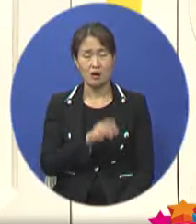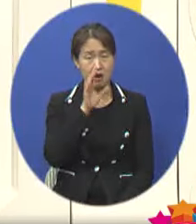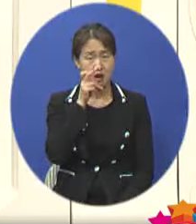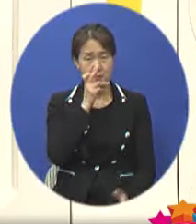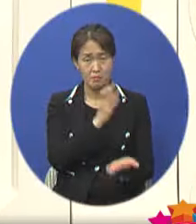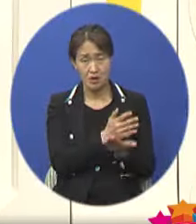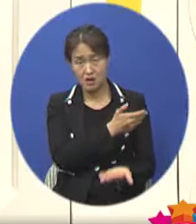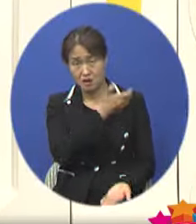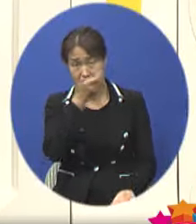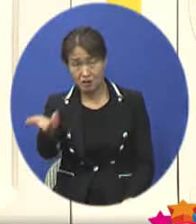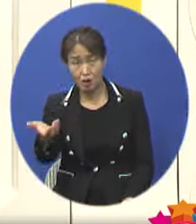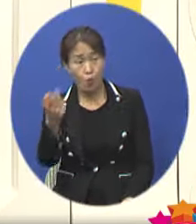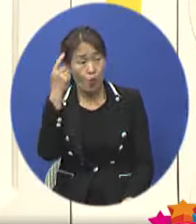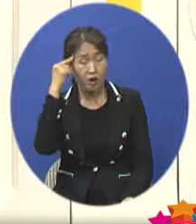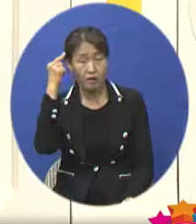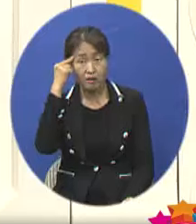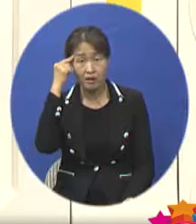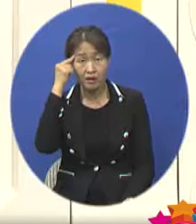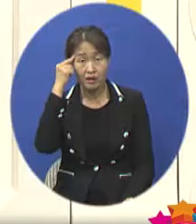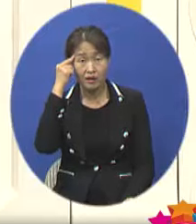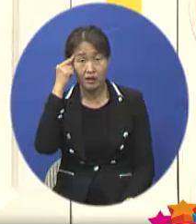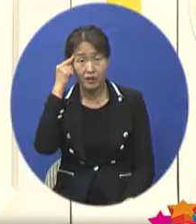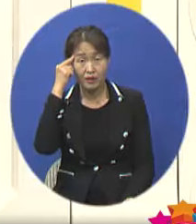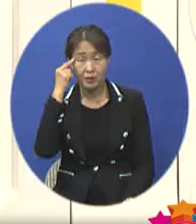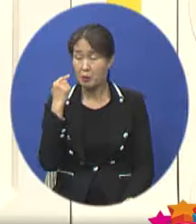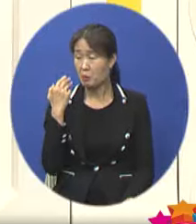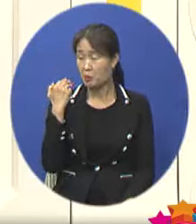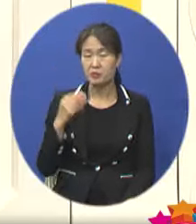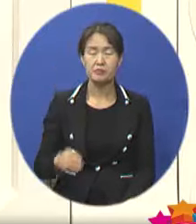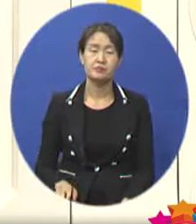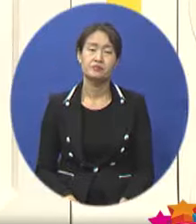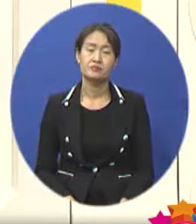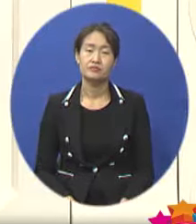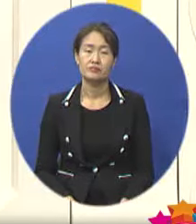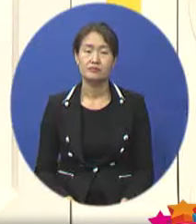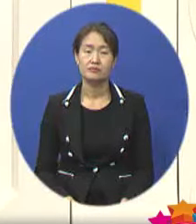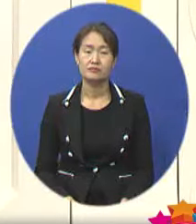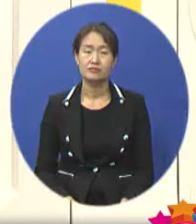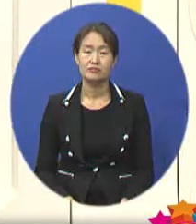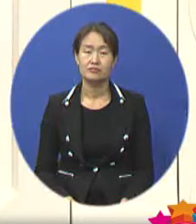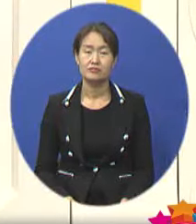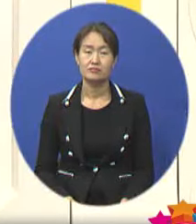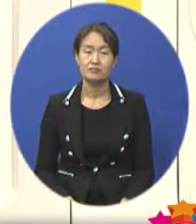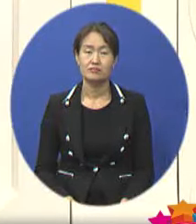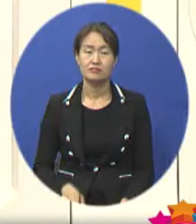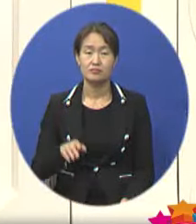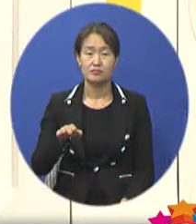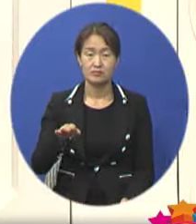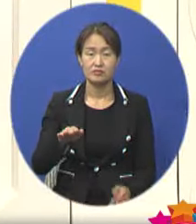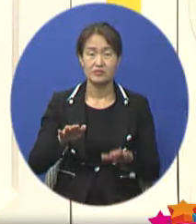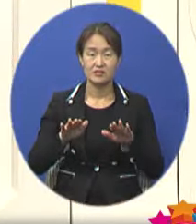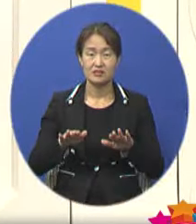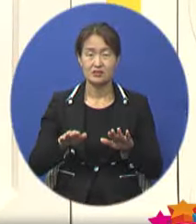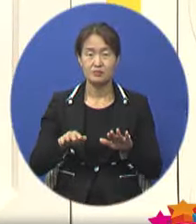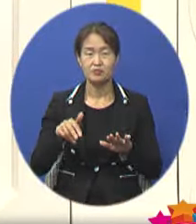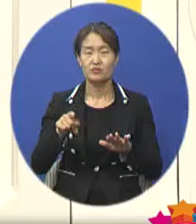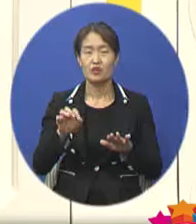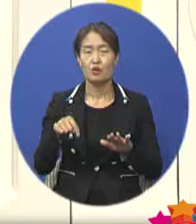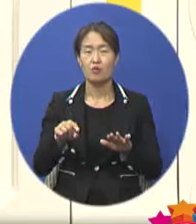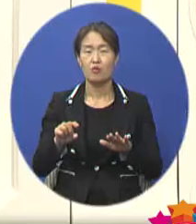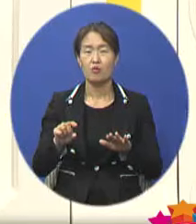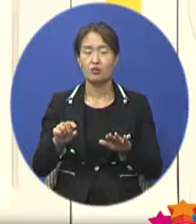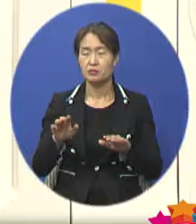예 가게 가시게 된 동기가 있을 것 같아요. 얼마 안 되셨네요. 예, 여기가 예. 병원의 실장으로 취직이 되는 바람에